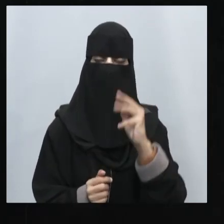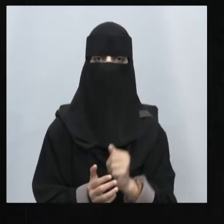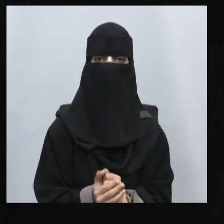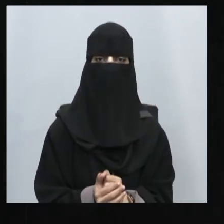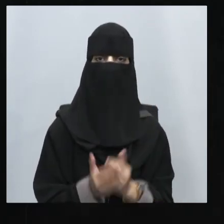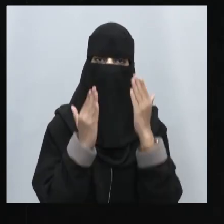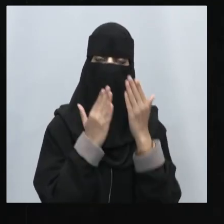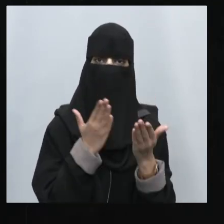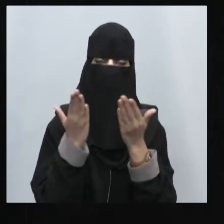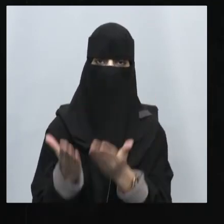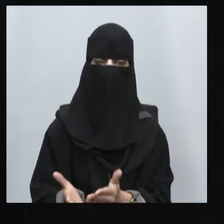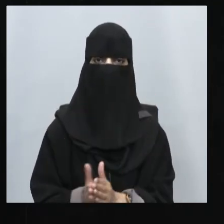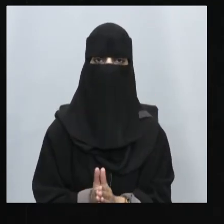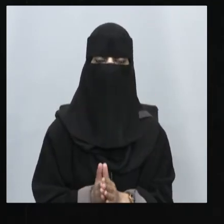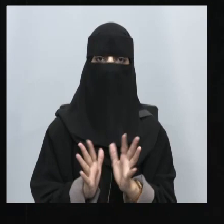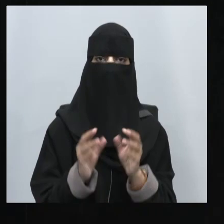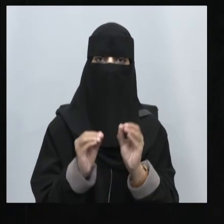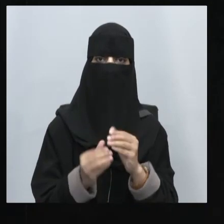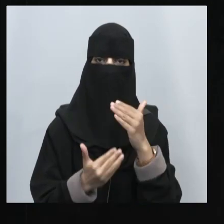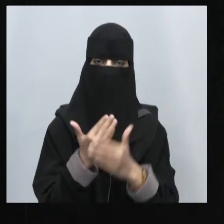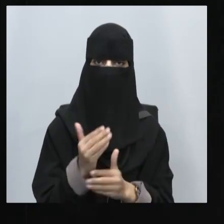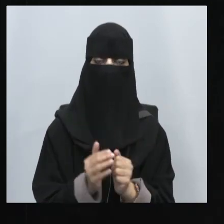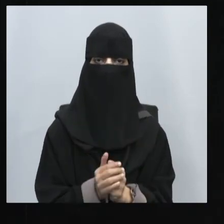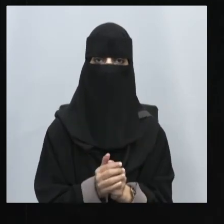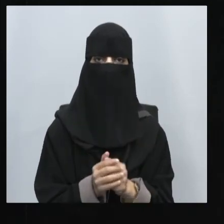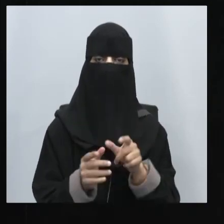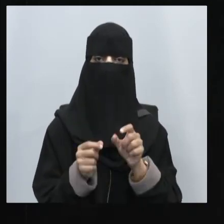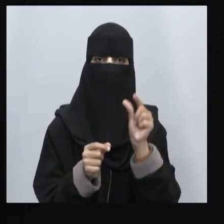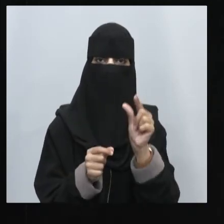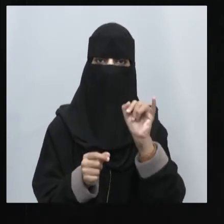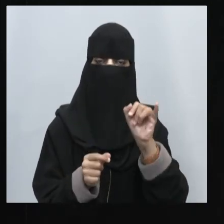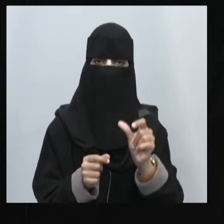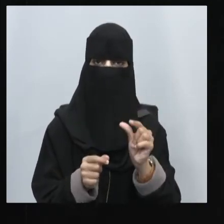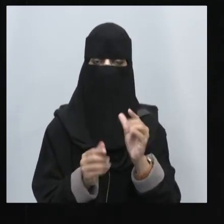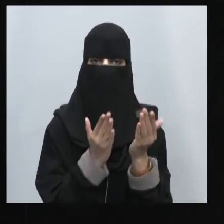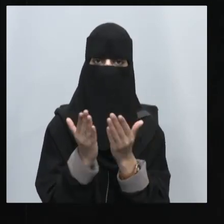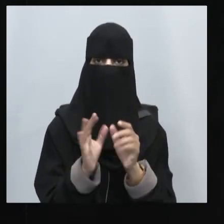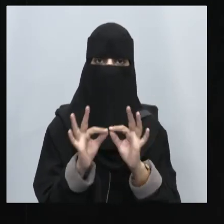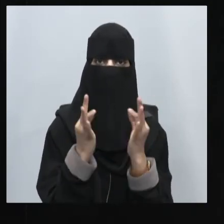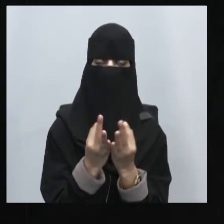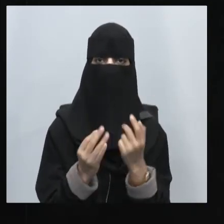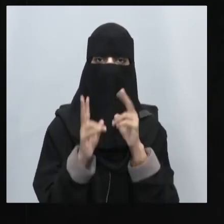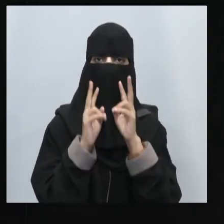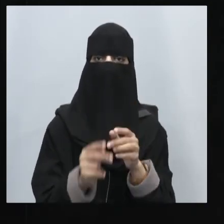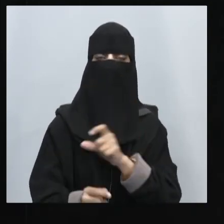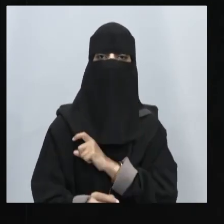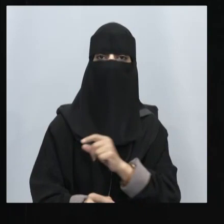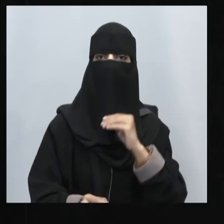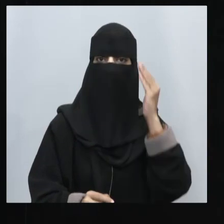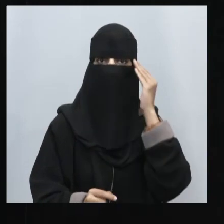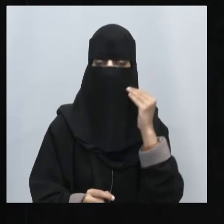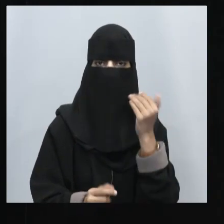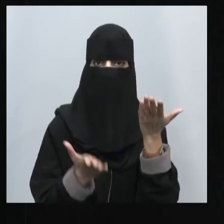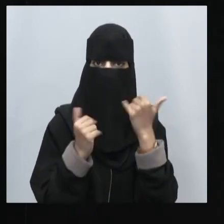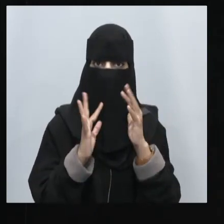اهلا وسهلا بكم في حصه جديده من ماده الدراسات الاجتماعيه طلابي وطالبات الاعزاء